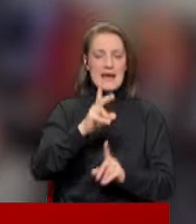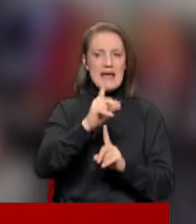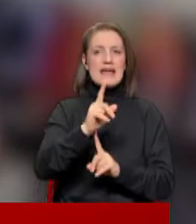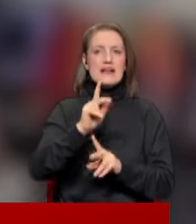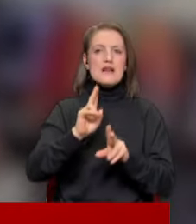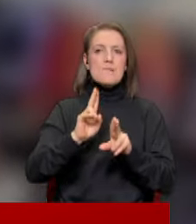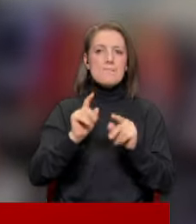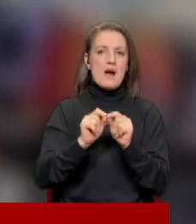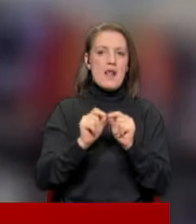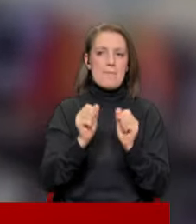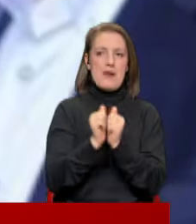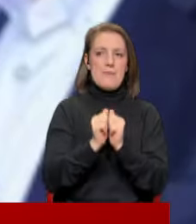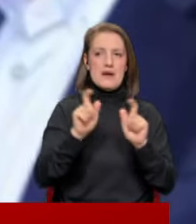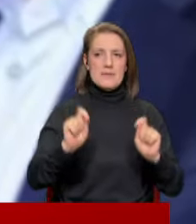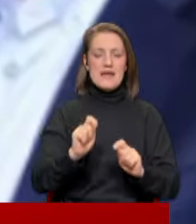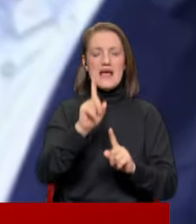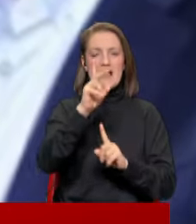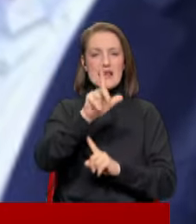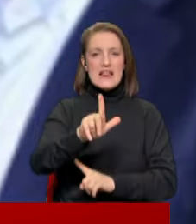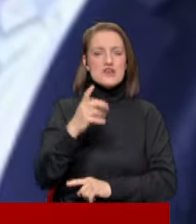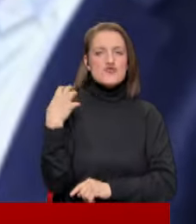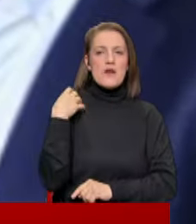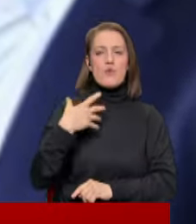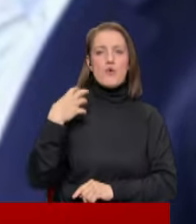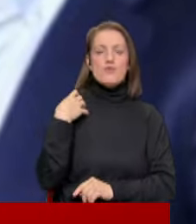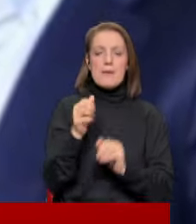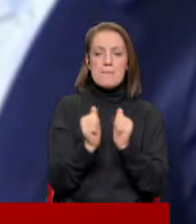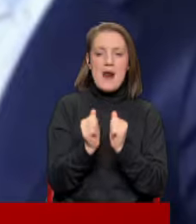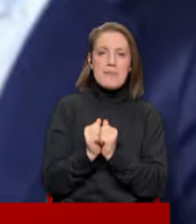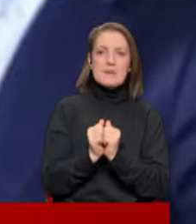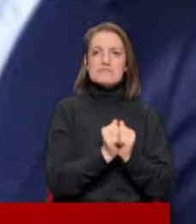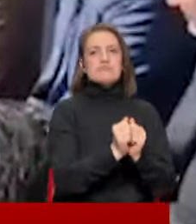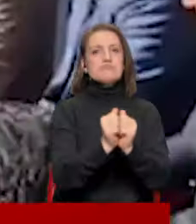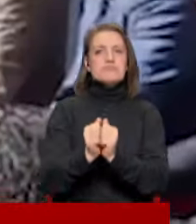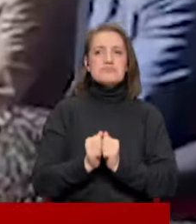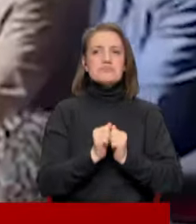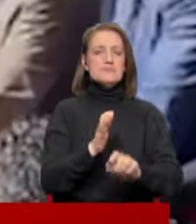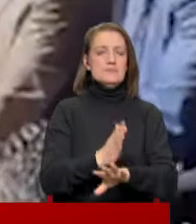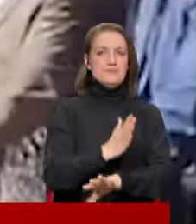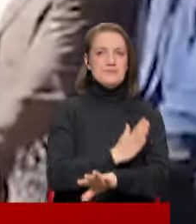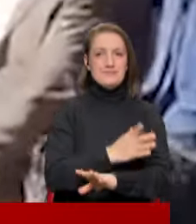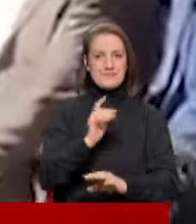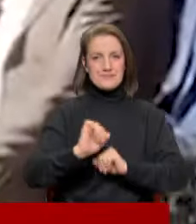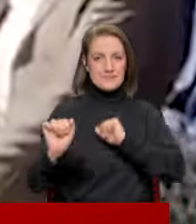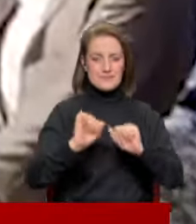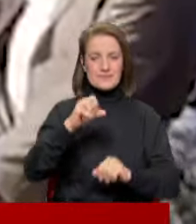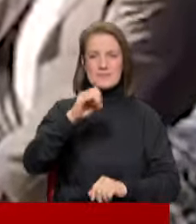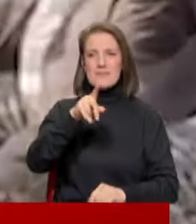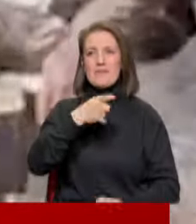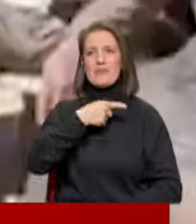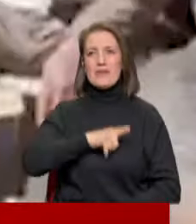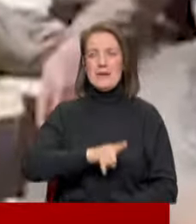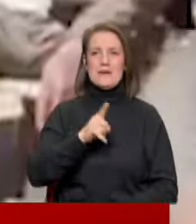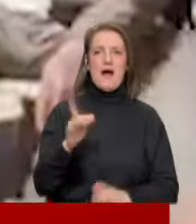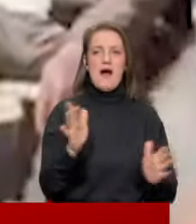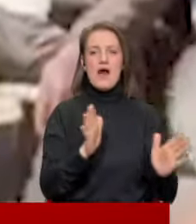Haznedar ile yaptı İl Jandarma Komutanı Murat Bulut da eşlik etti o ziyarete vatandaşın tepkilerini AK Partili adayı